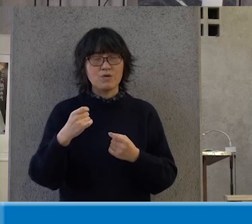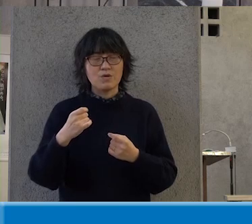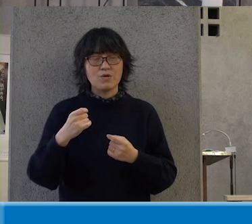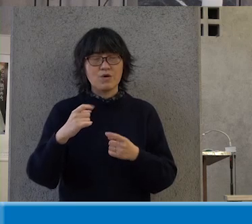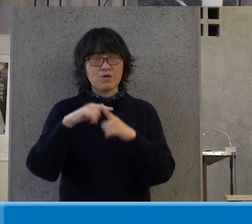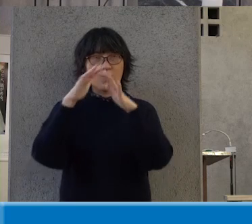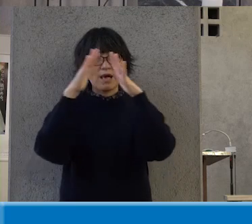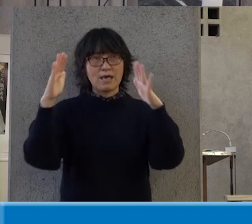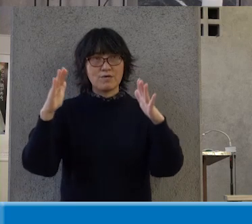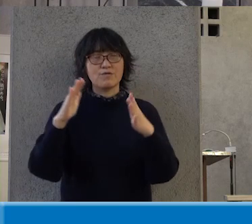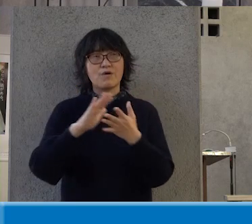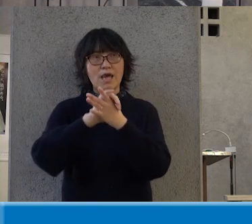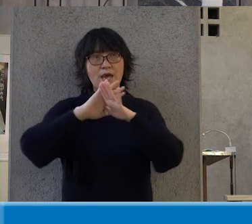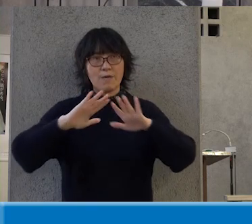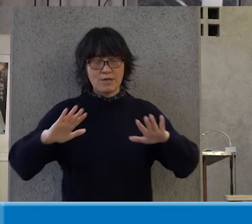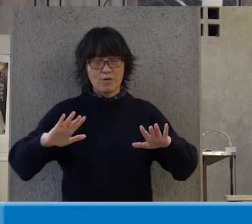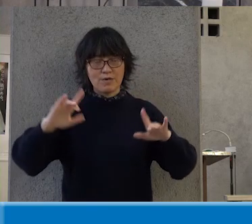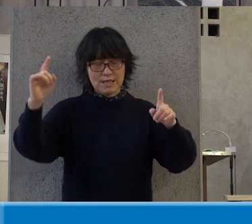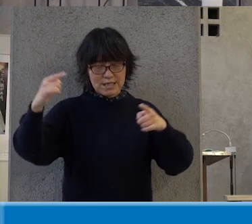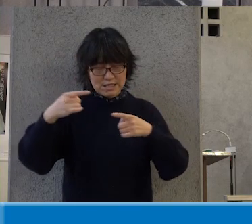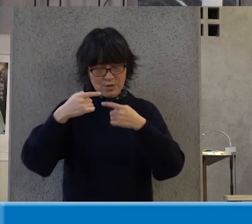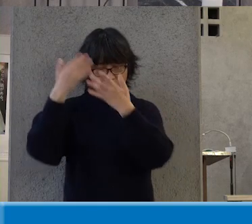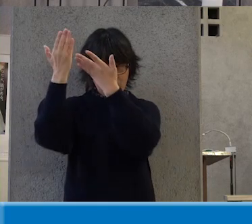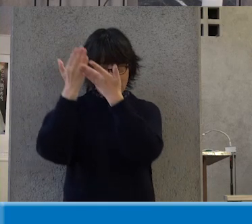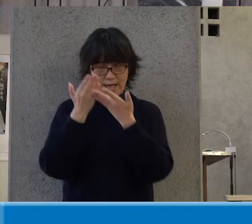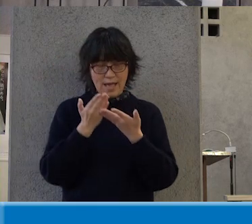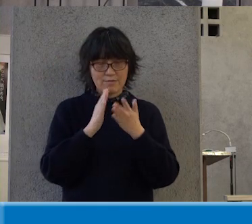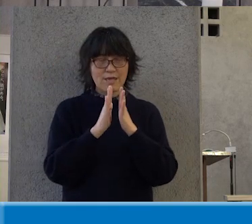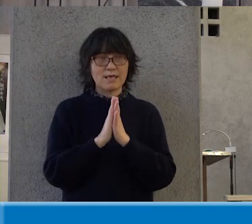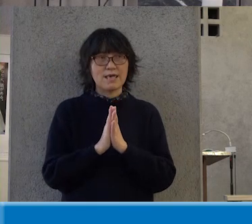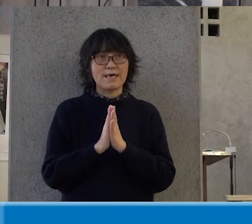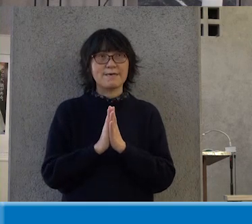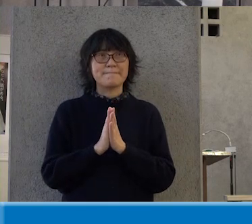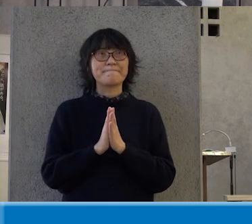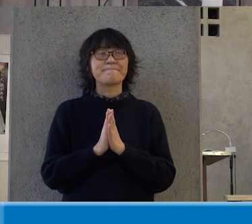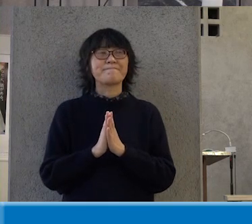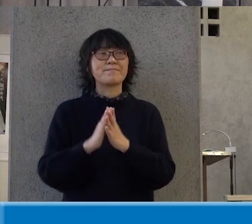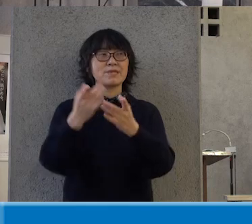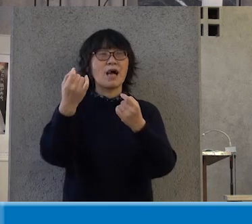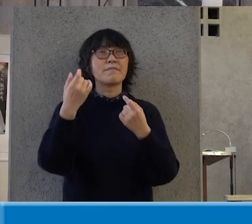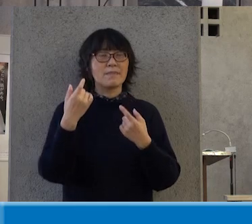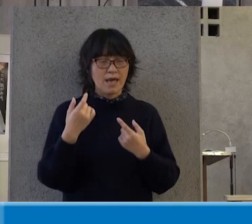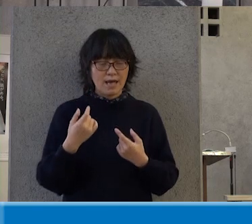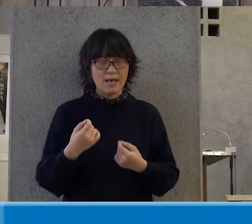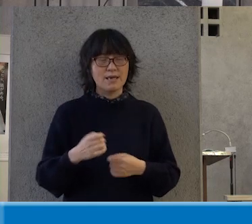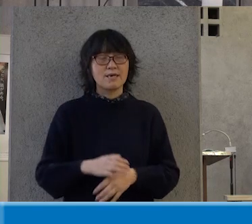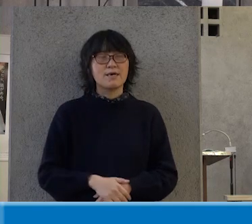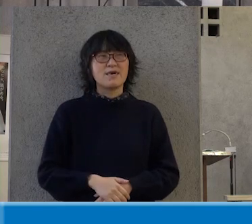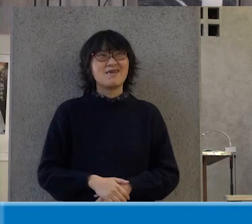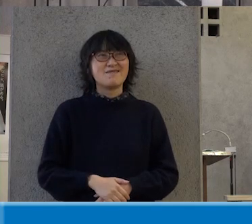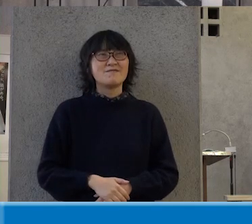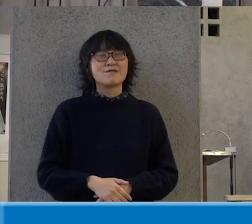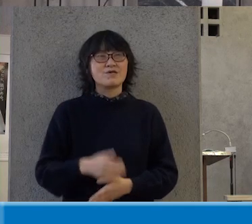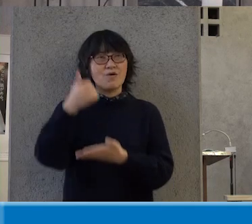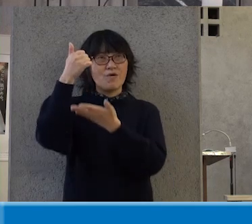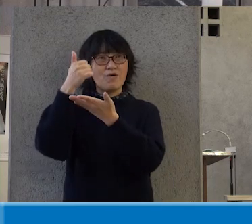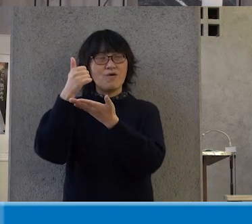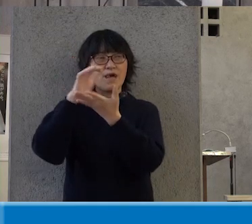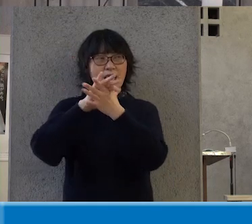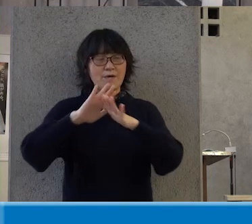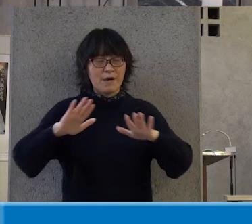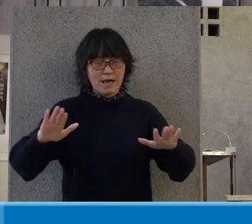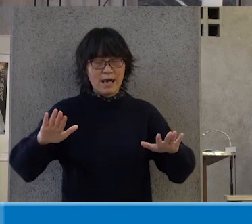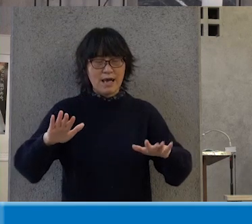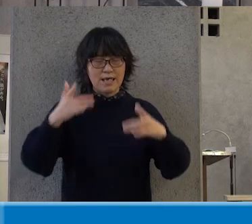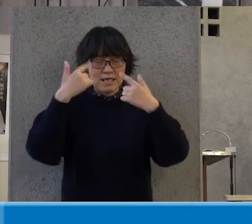会に平和と一致をお与えください。 アーメン。 主の平和